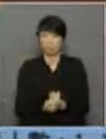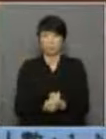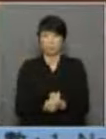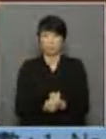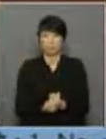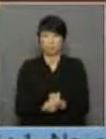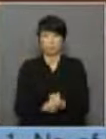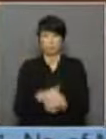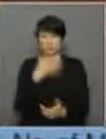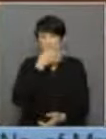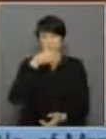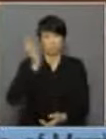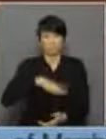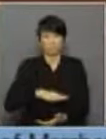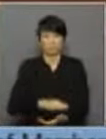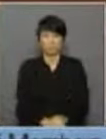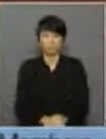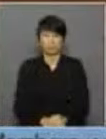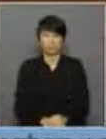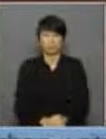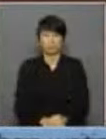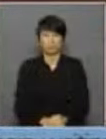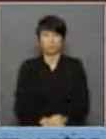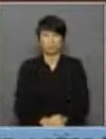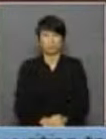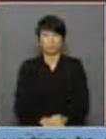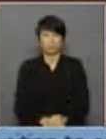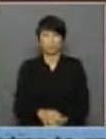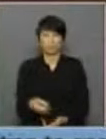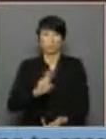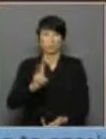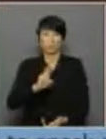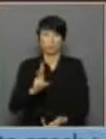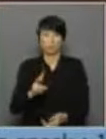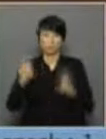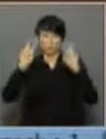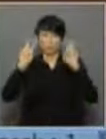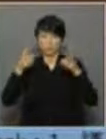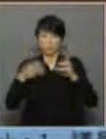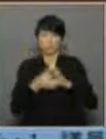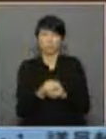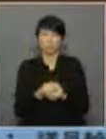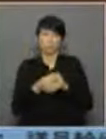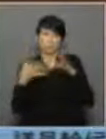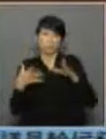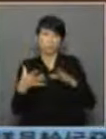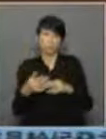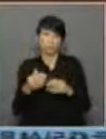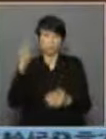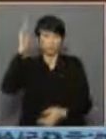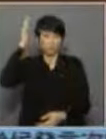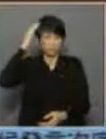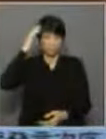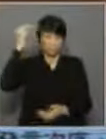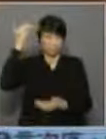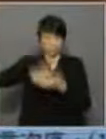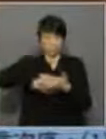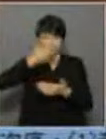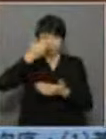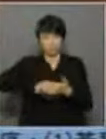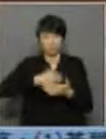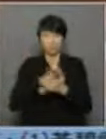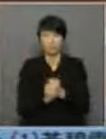恥。 黃議員，我認為你亦都離咗題了。 所以源頭減廢又係嗰句咧，今日都好流行嘅啦，